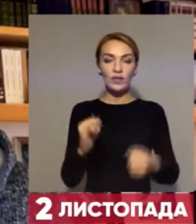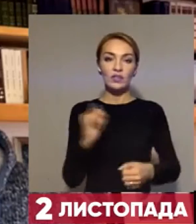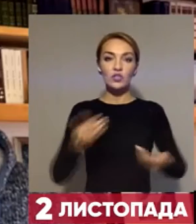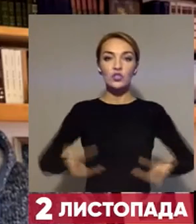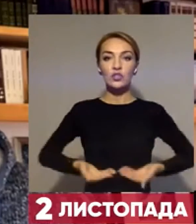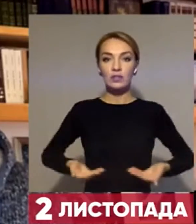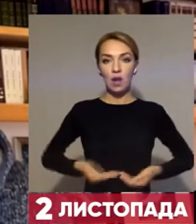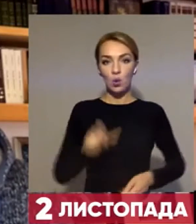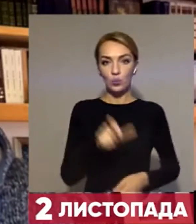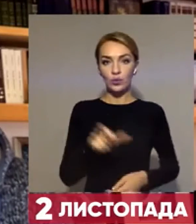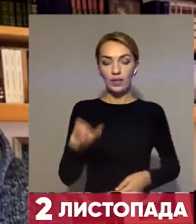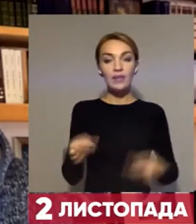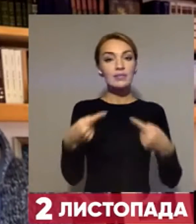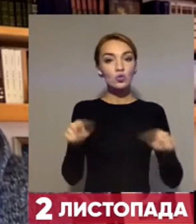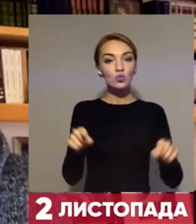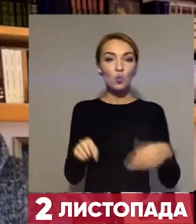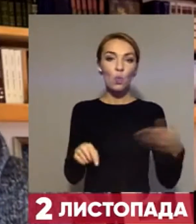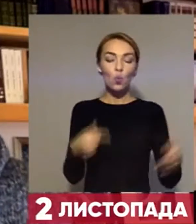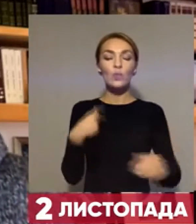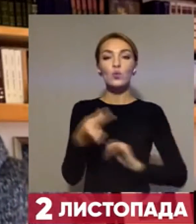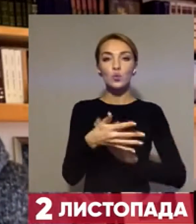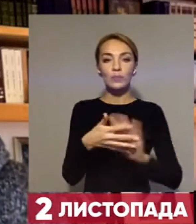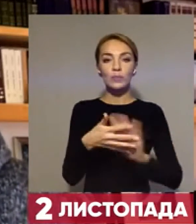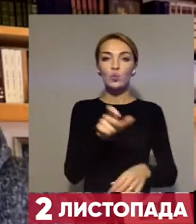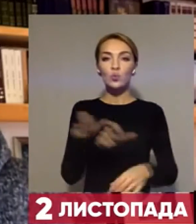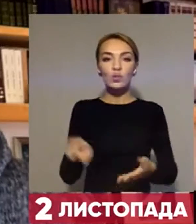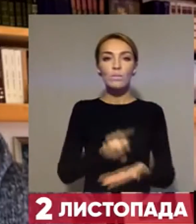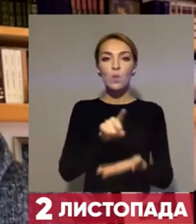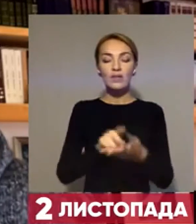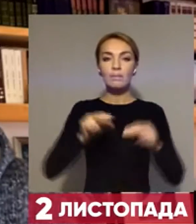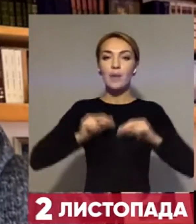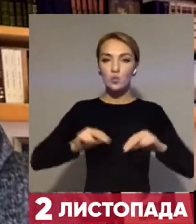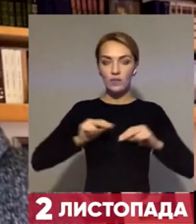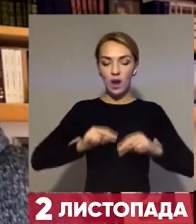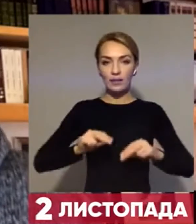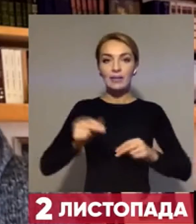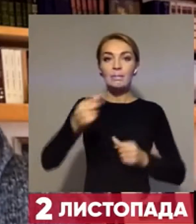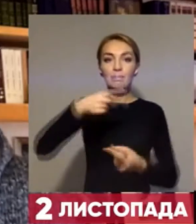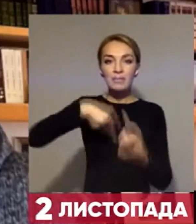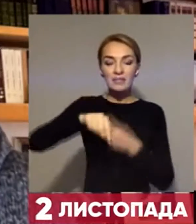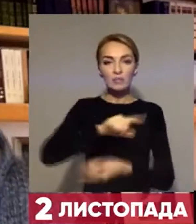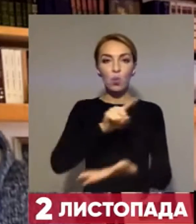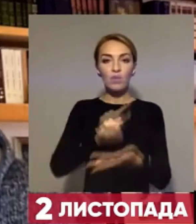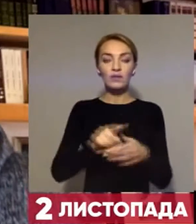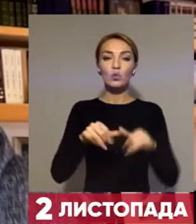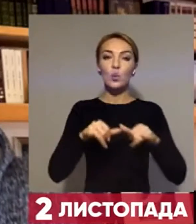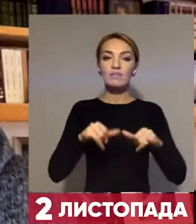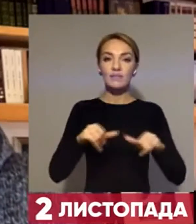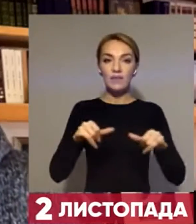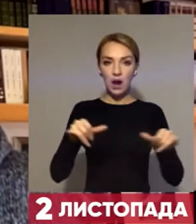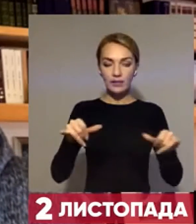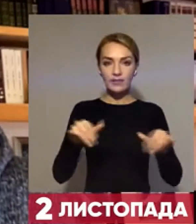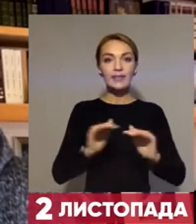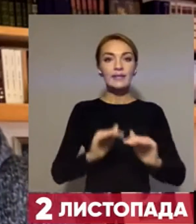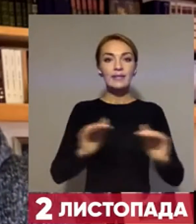З іншого боку, ми розуміємо, що люди повинні працювати, бізнес повинен розвиватись, діти повинні